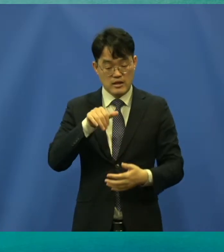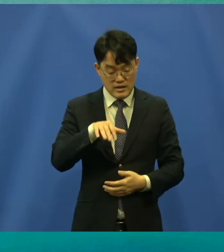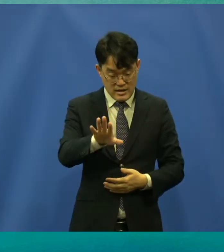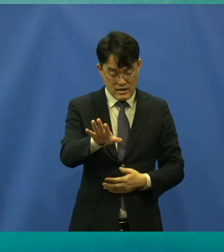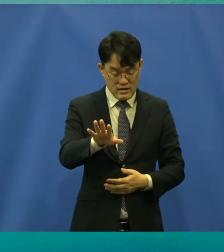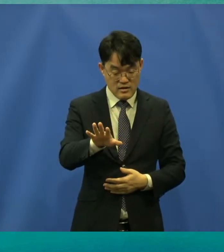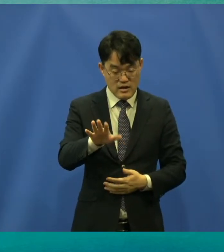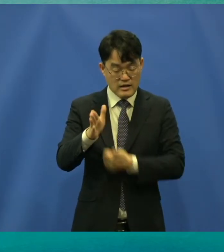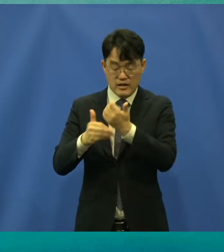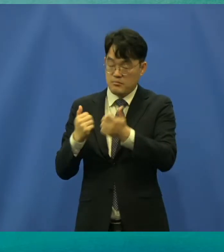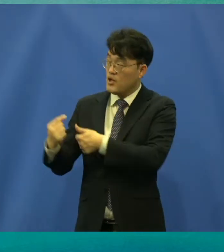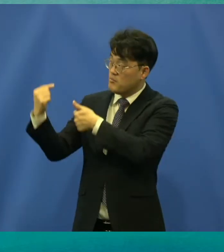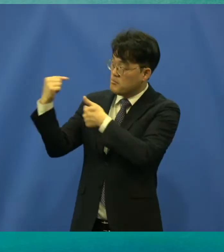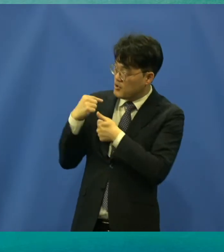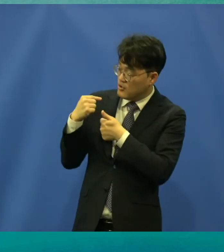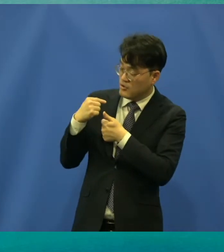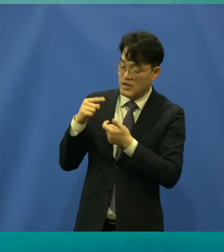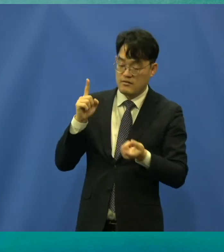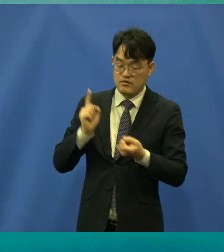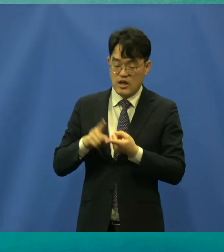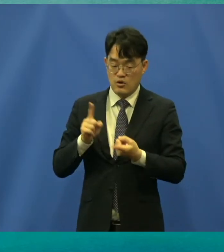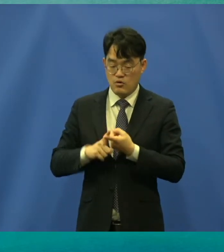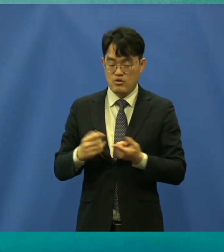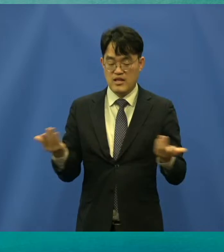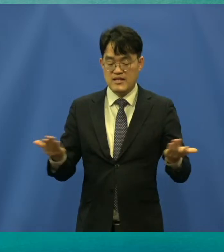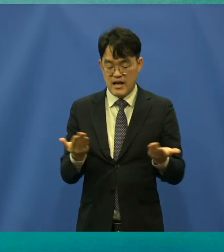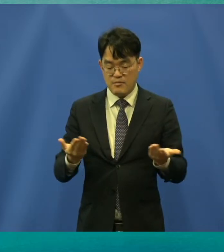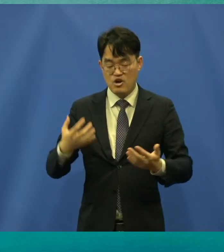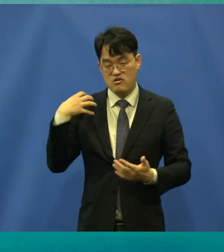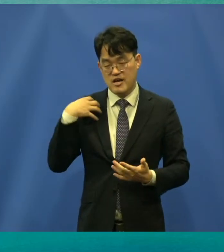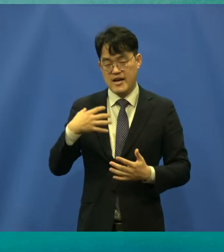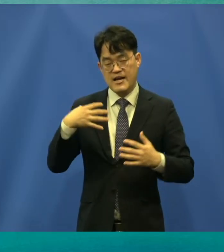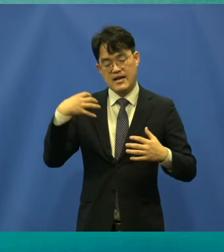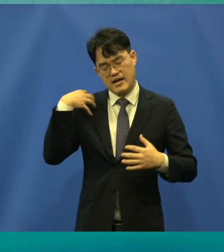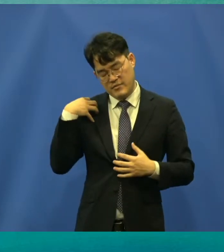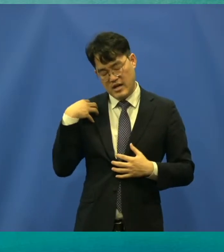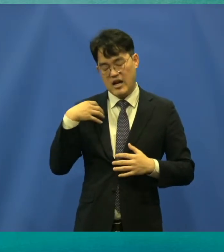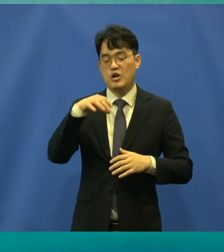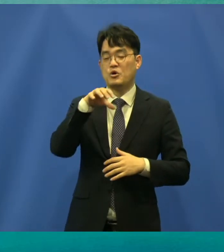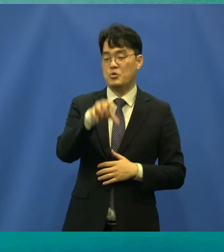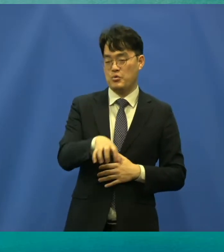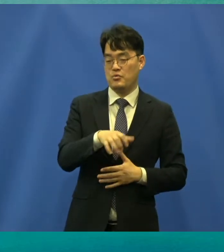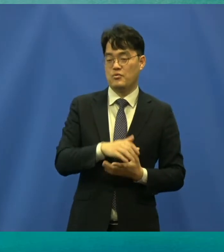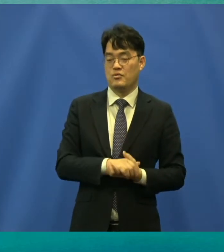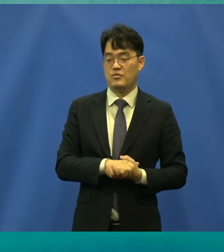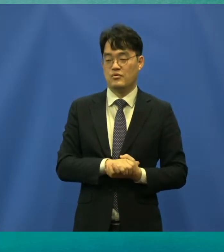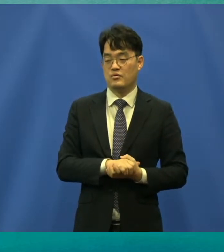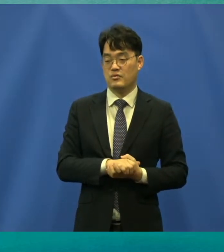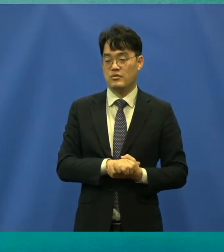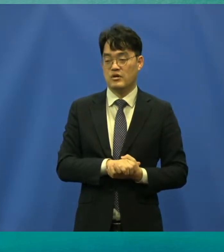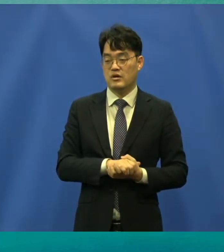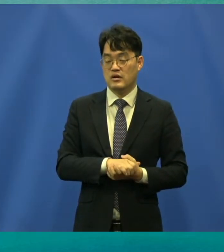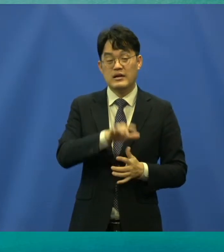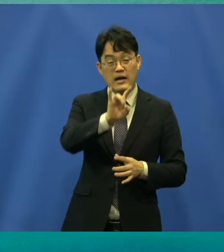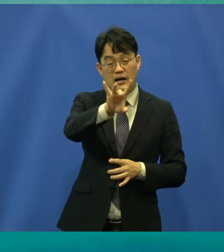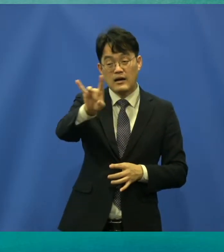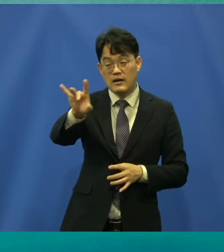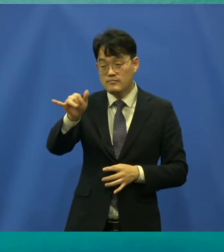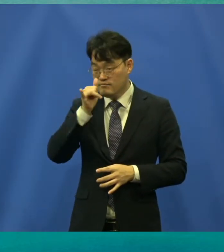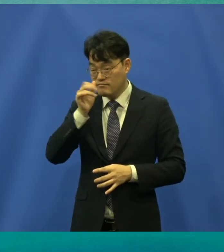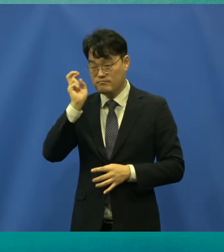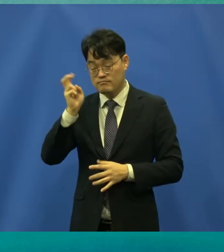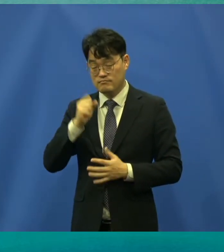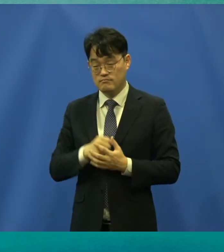곳, 하나님 말씀하신 곳, 어쩌면 오랫동안 줄곧 변함없이 끊임없이